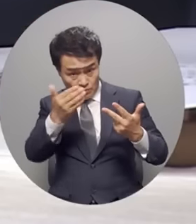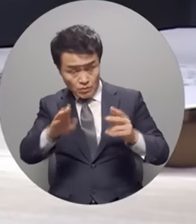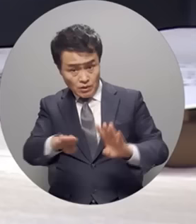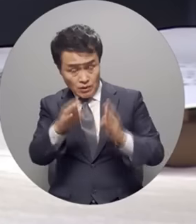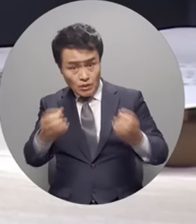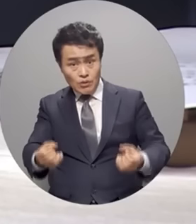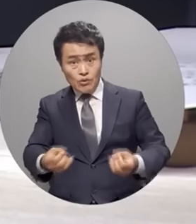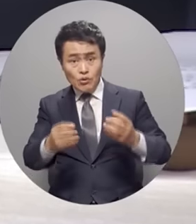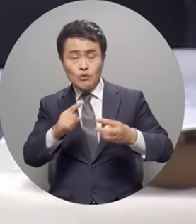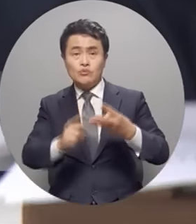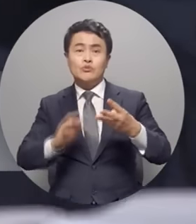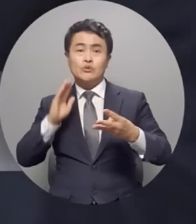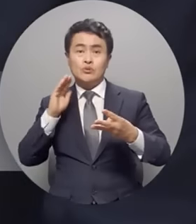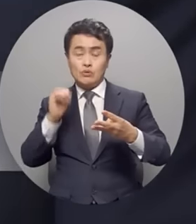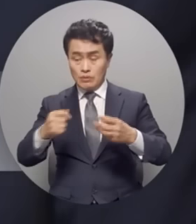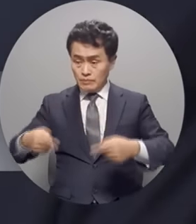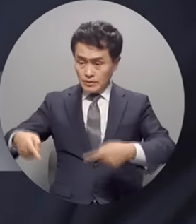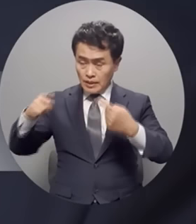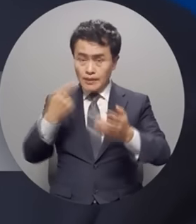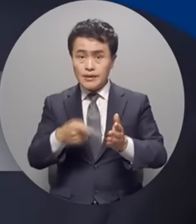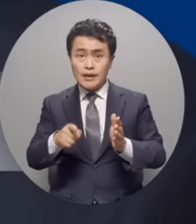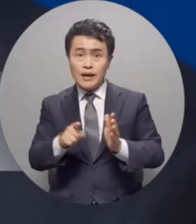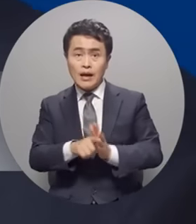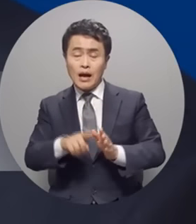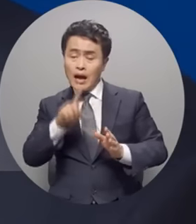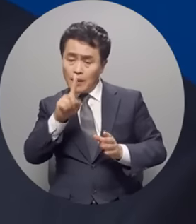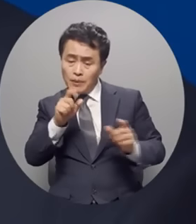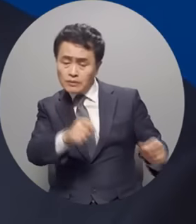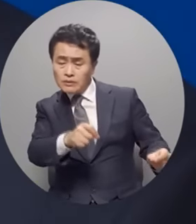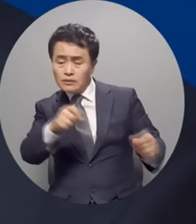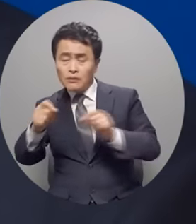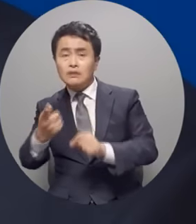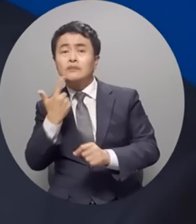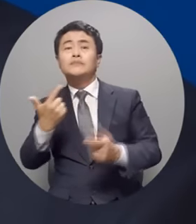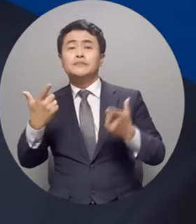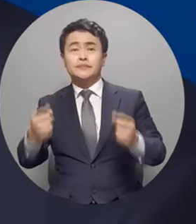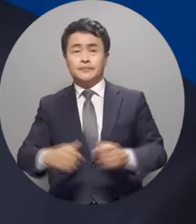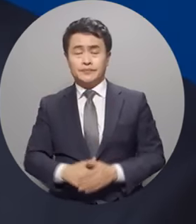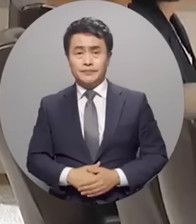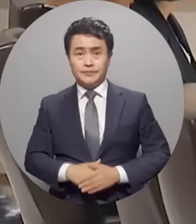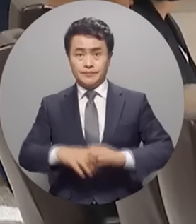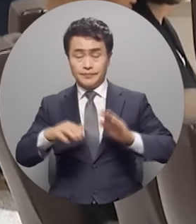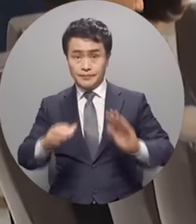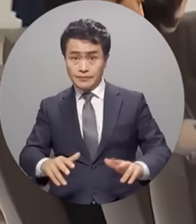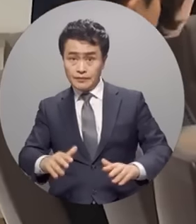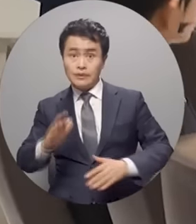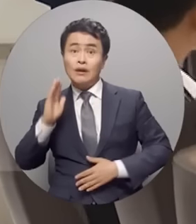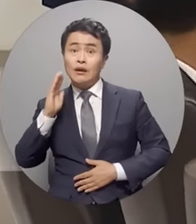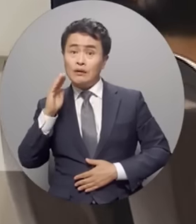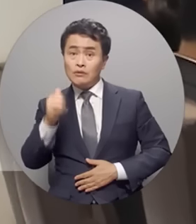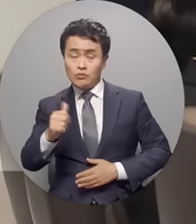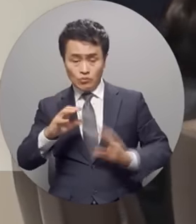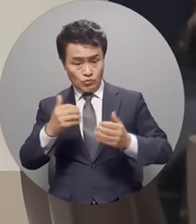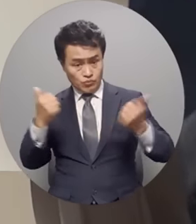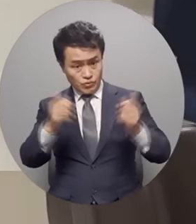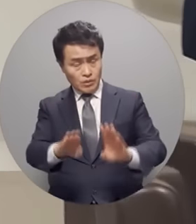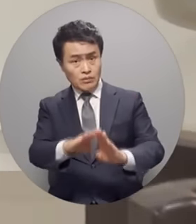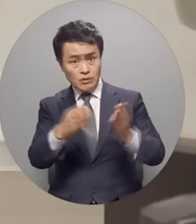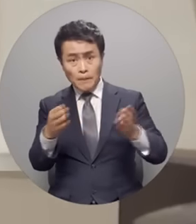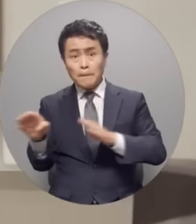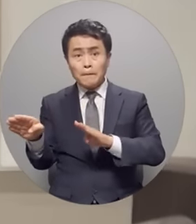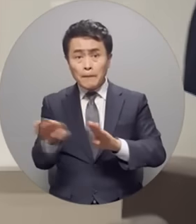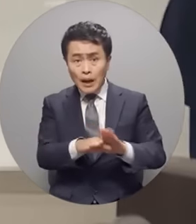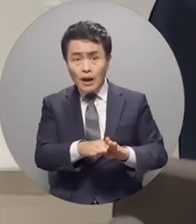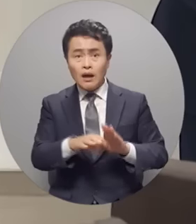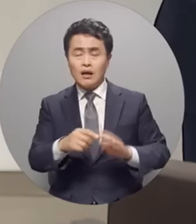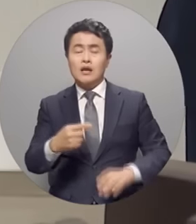출발을 대통령의 참석을 위해 한차례 연기한 바 있습니다 현직 대통령이 국회 개원식에 불참하는